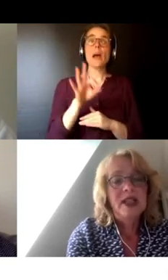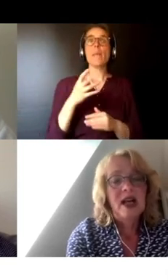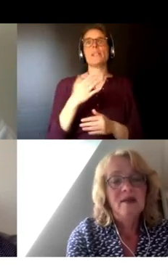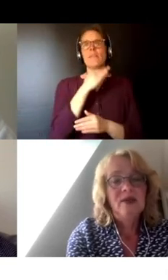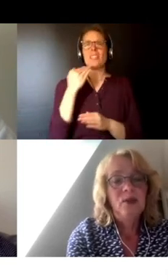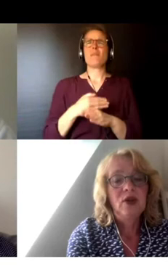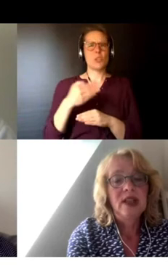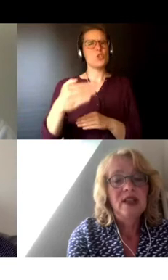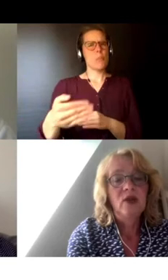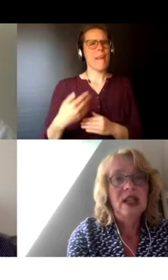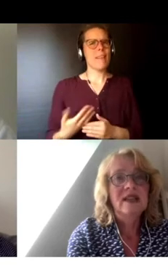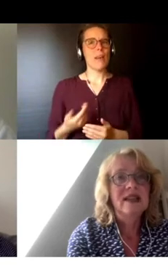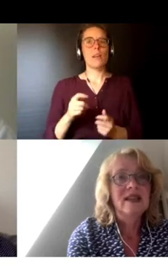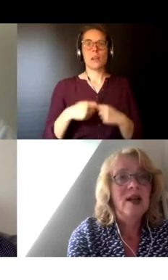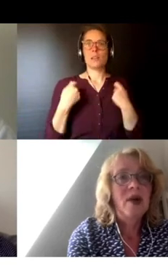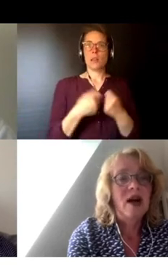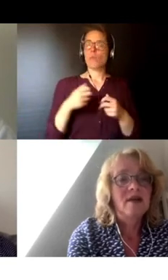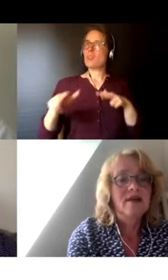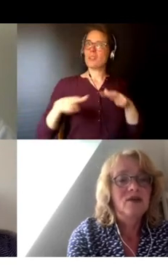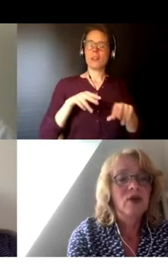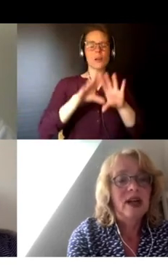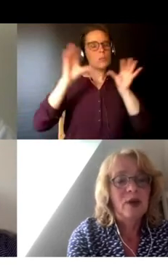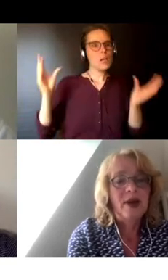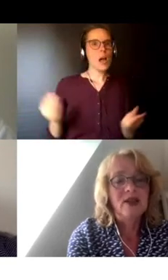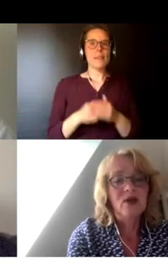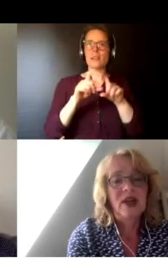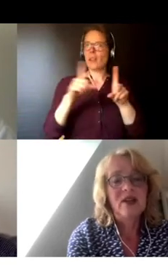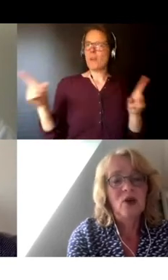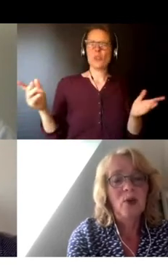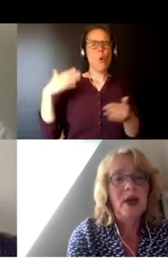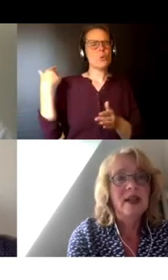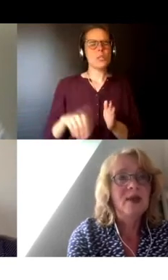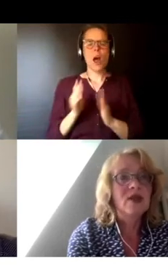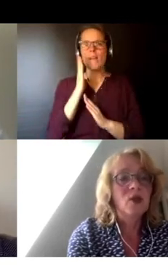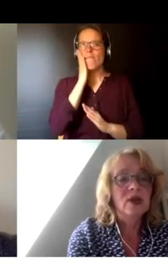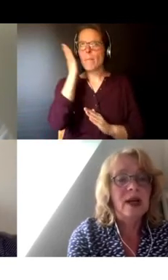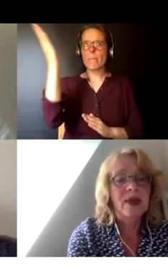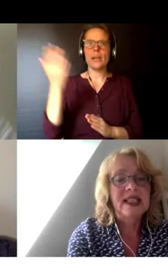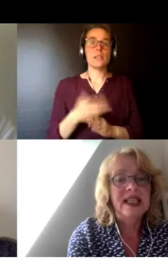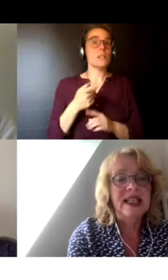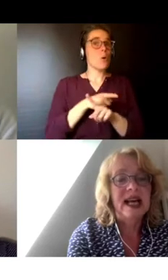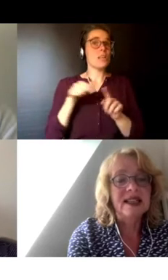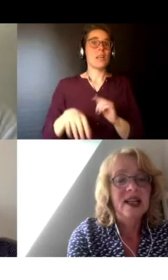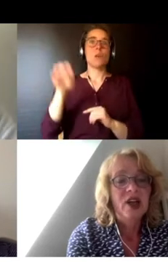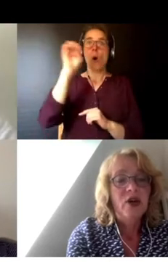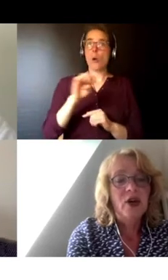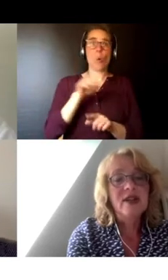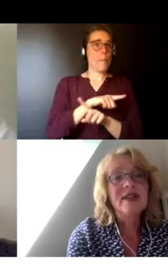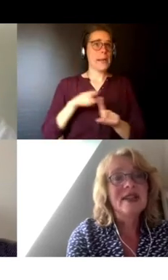ziemlich spät dran. Die Bundesregierung hat das ganze Thema total verpennt und weil in Europa niemand so große Kapazitäten